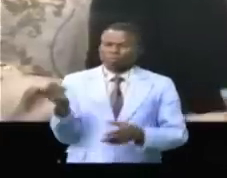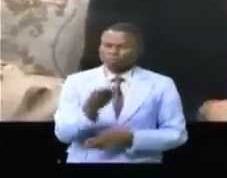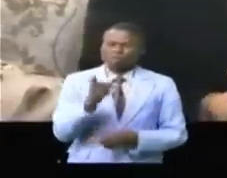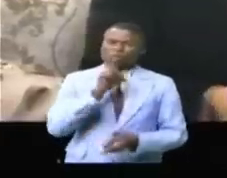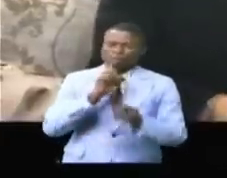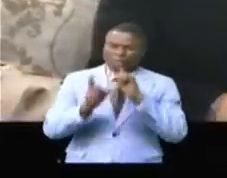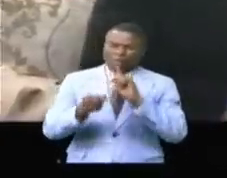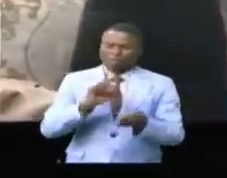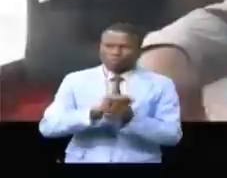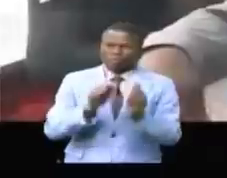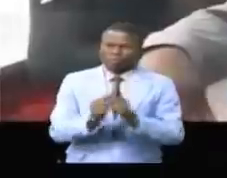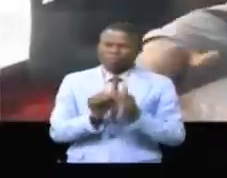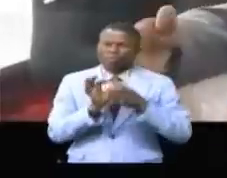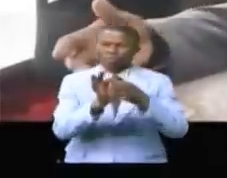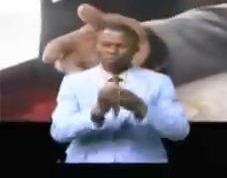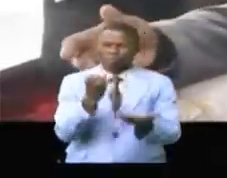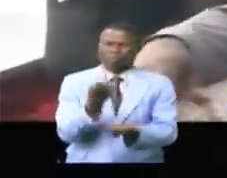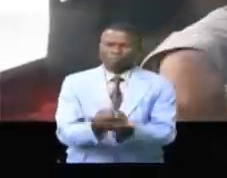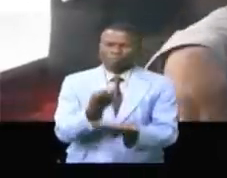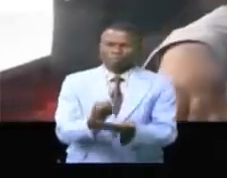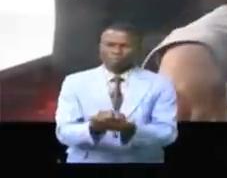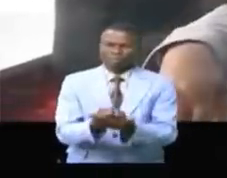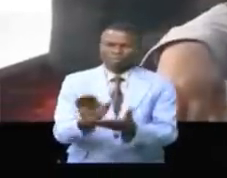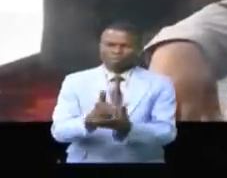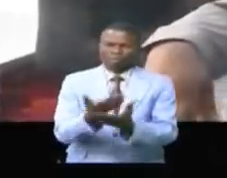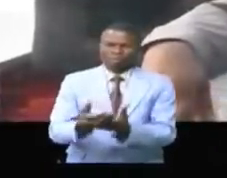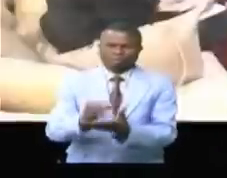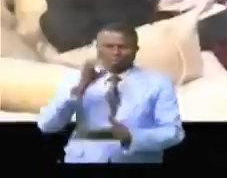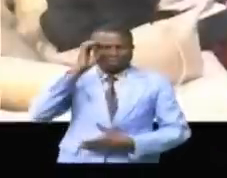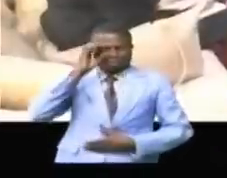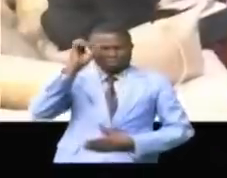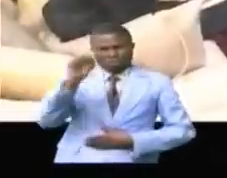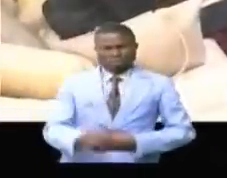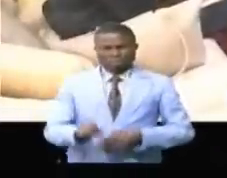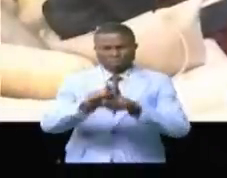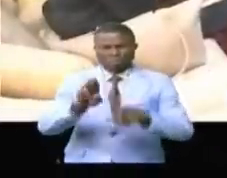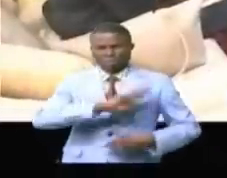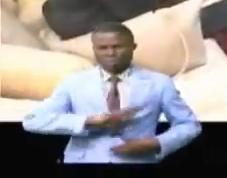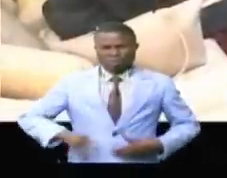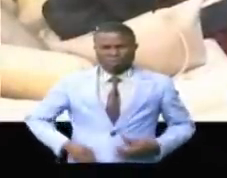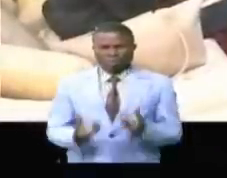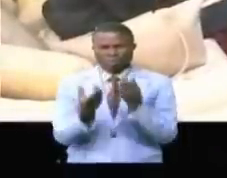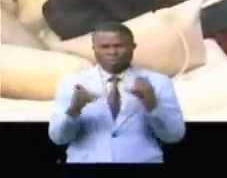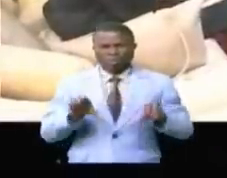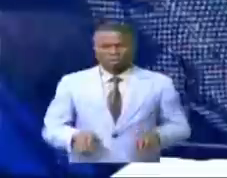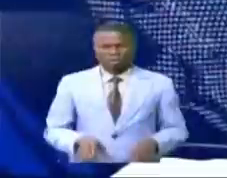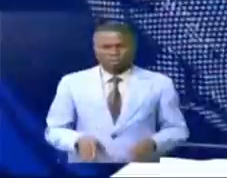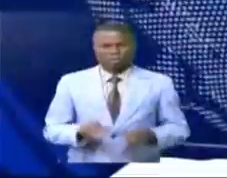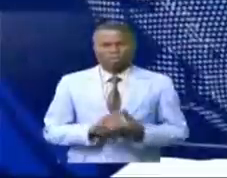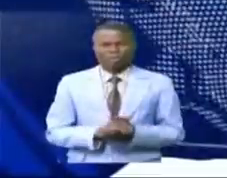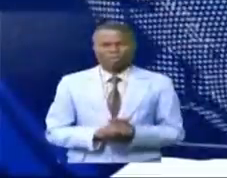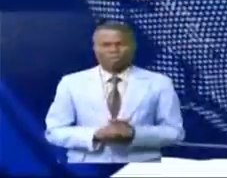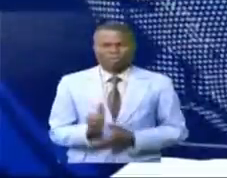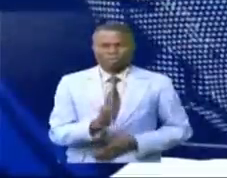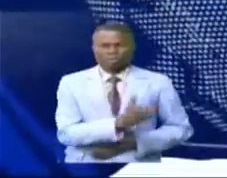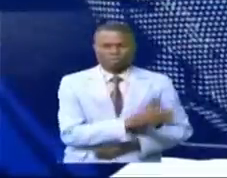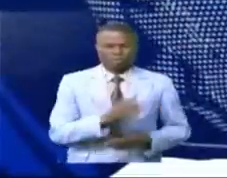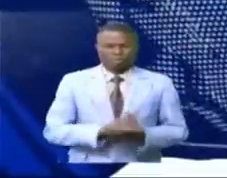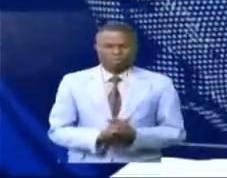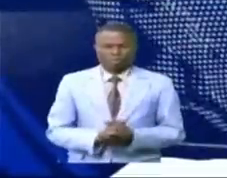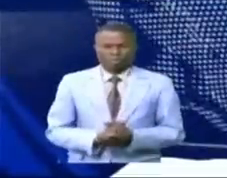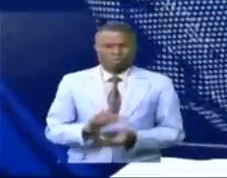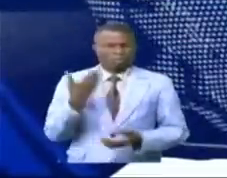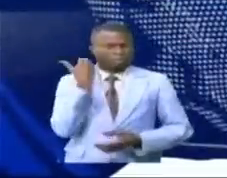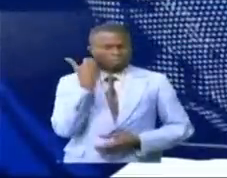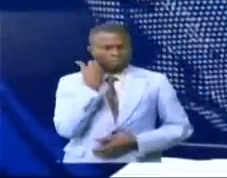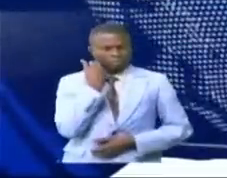évoqué la coopération économique entre la Corée du Sud et la République démocratique du Congo. Les